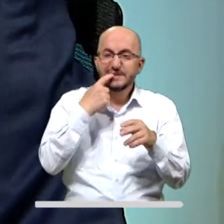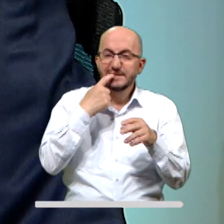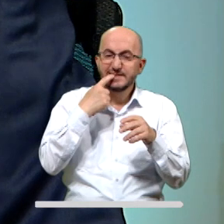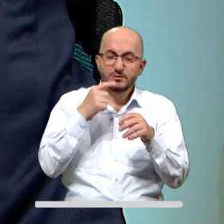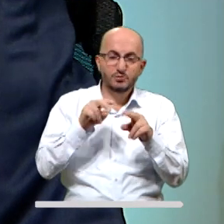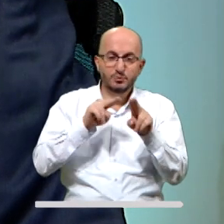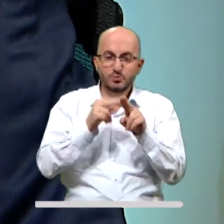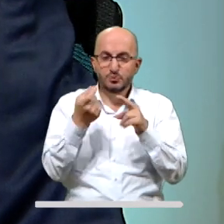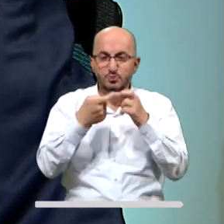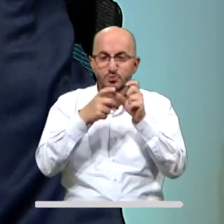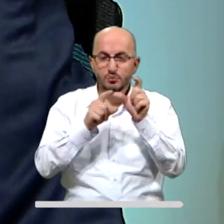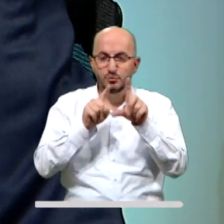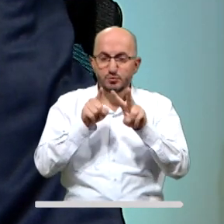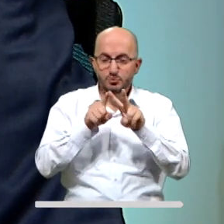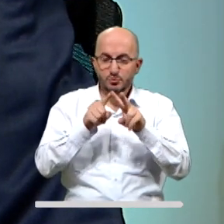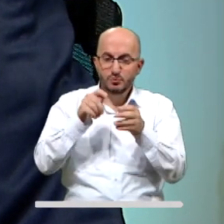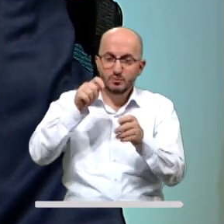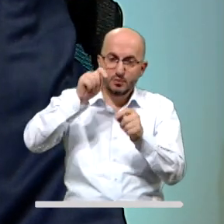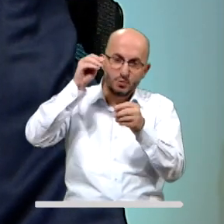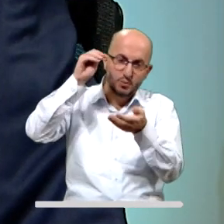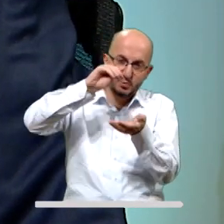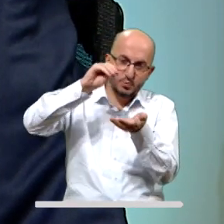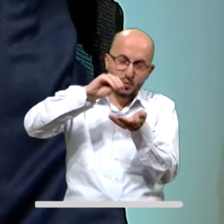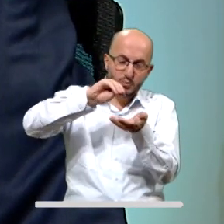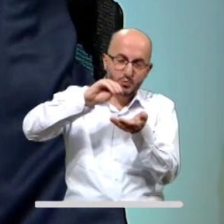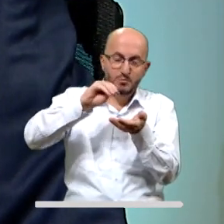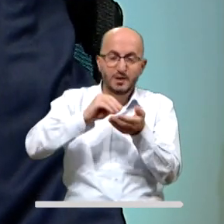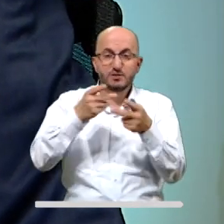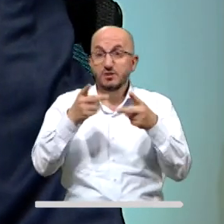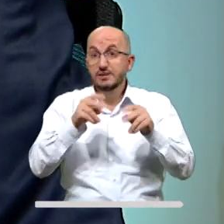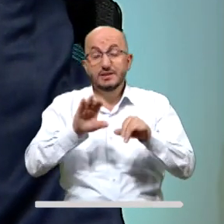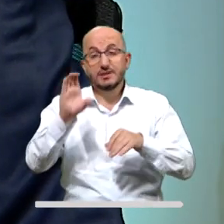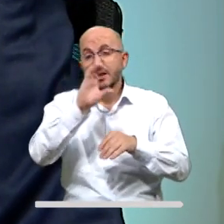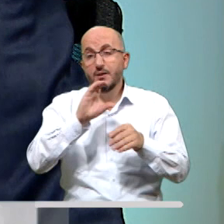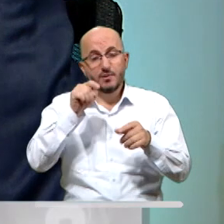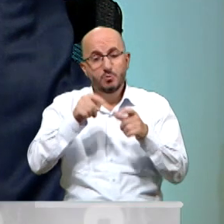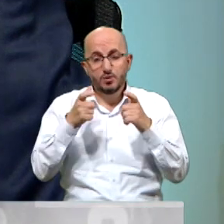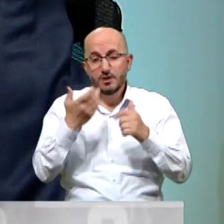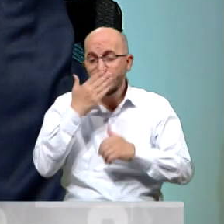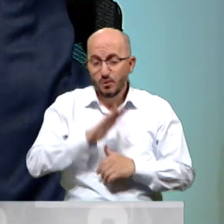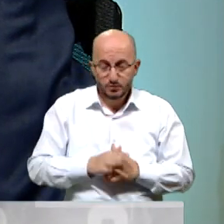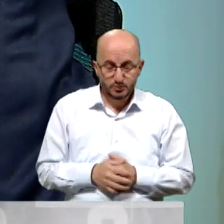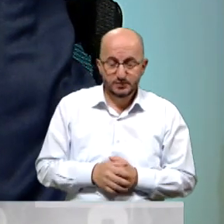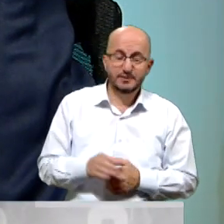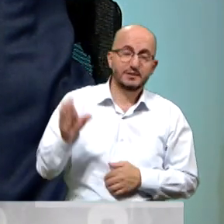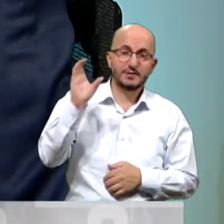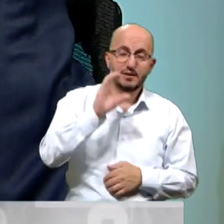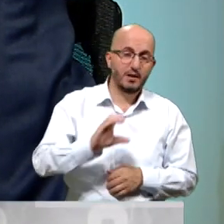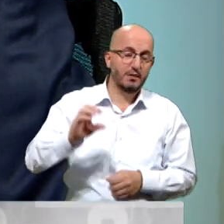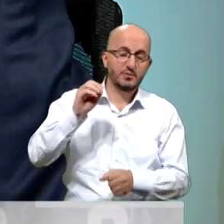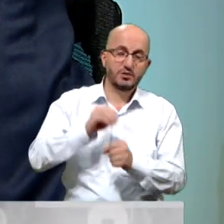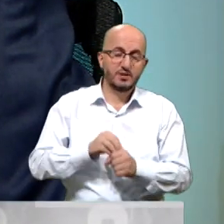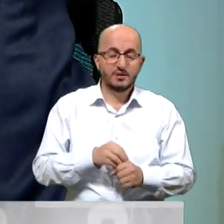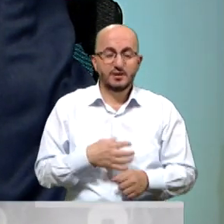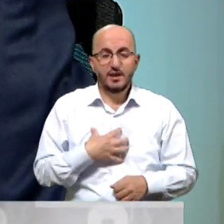Kesinlikle bunlar caiz olmadığı gibi dinde de bunların hiçbir yeri yoktur. İslam'da